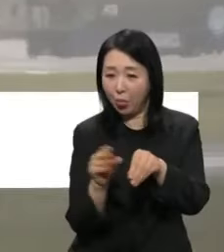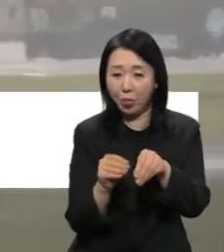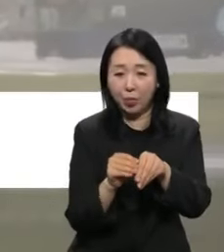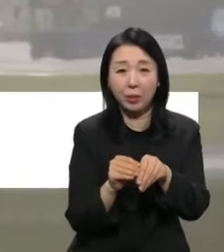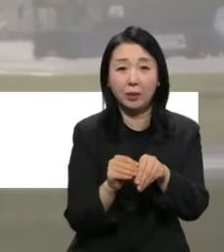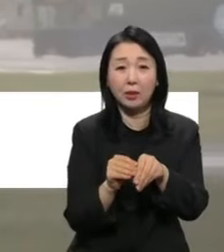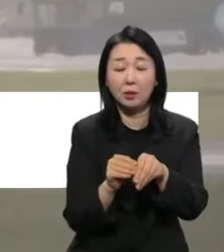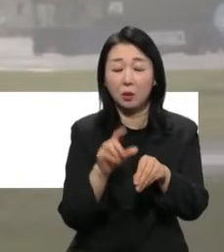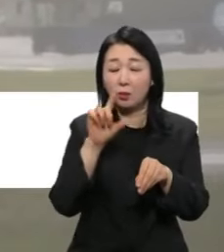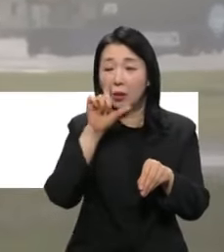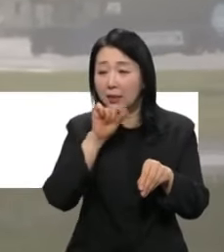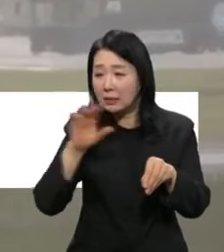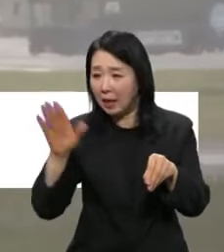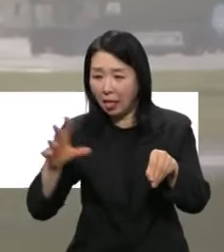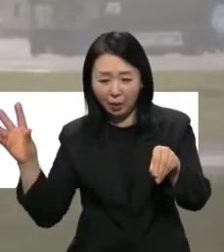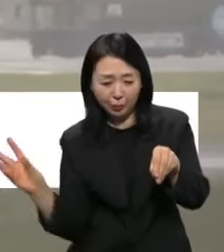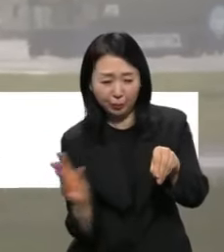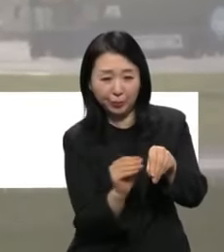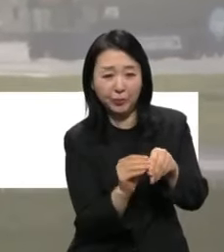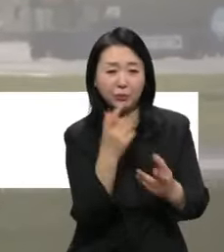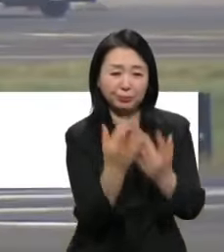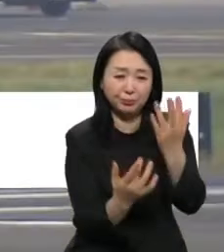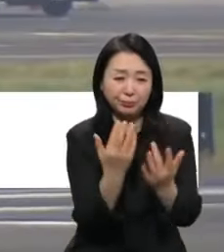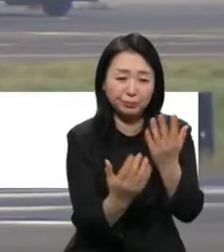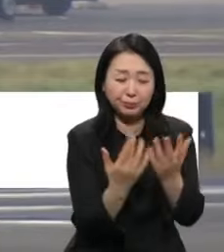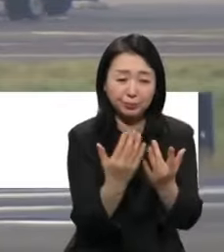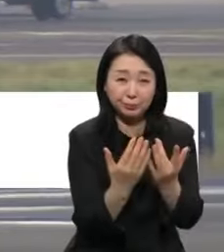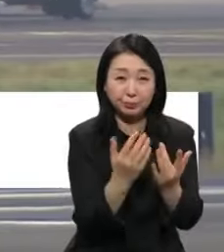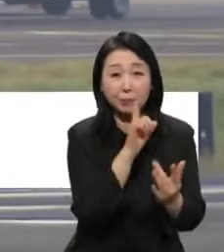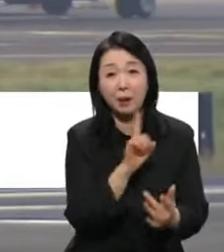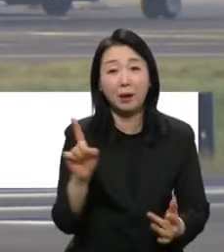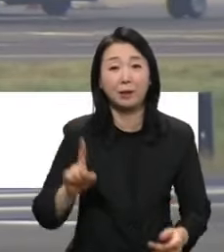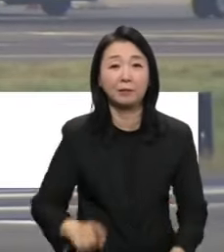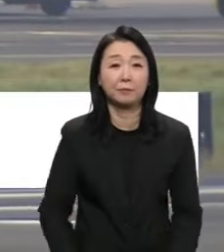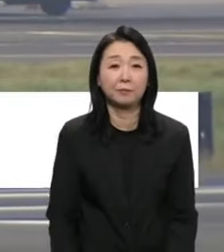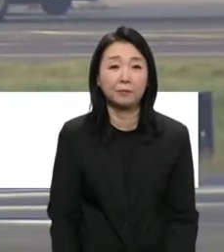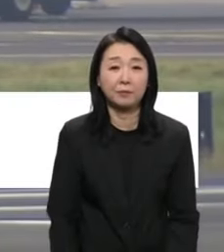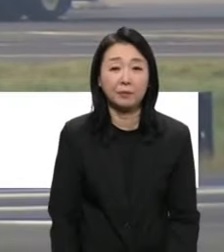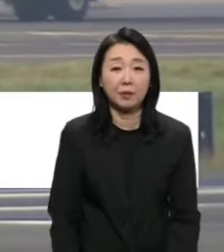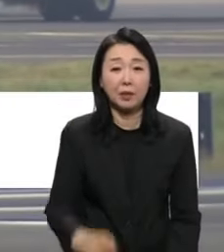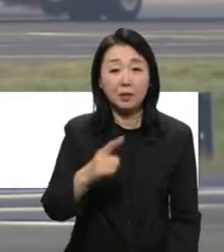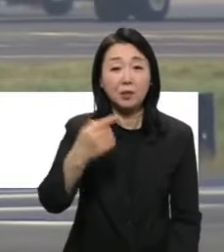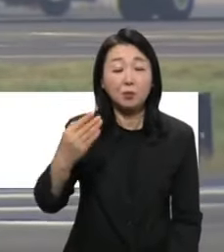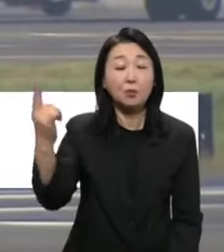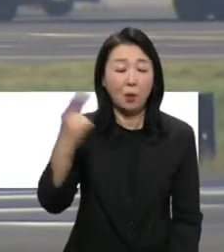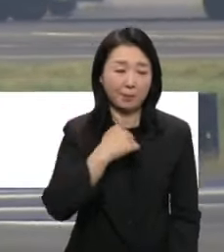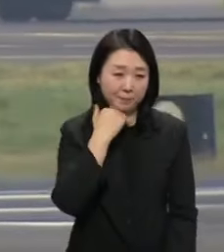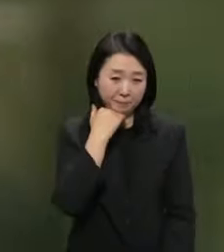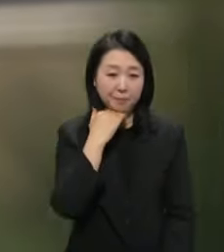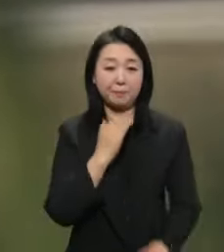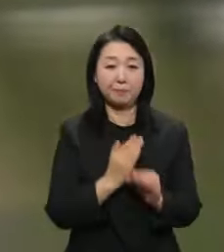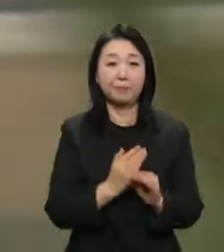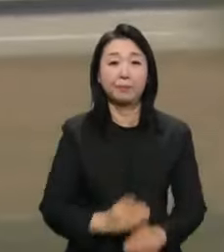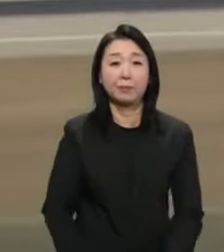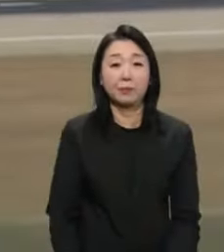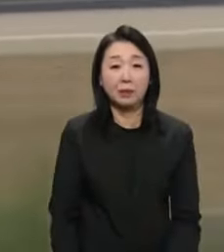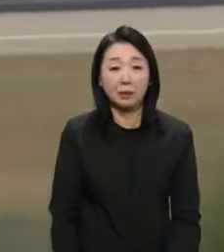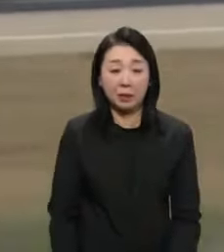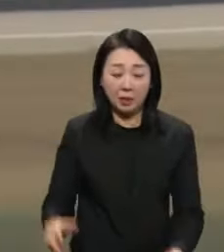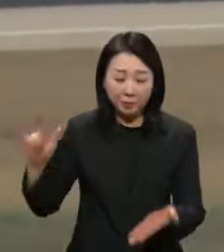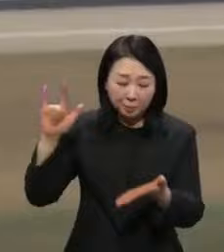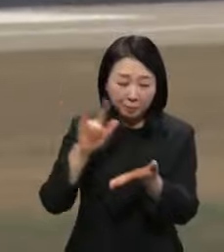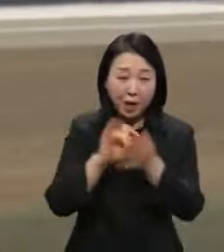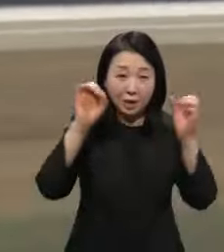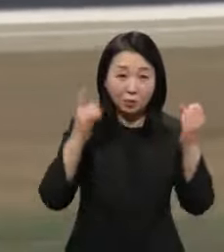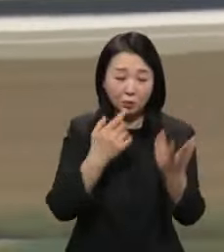충돌로 엔진에 불꽃이 튀었다 뭐 이렇게 해가지고 저희한테 통보가 됐거든요. 소방대만 출동해서 대기하고 있었어요. 다행히 착륙과 함께